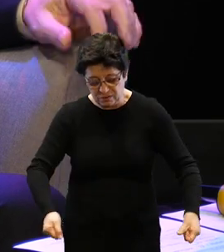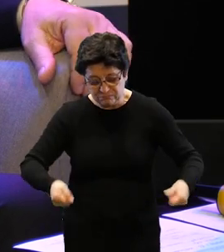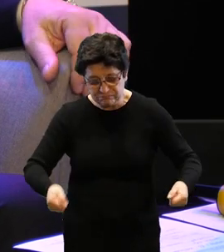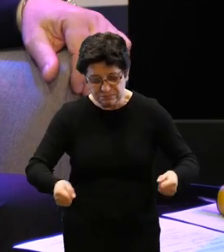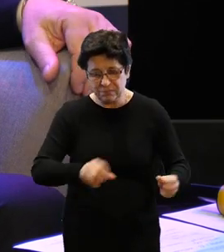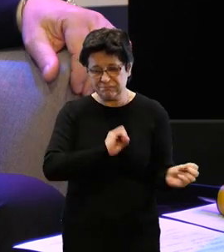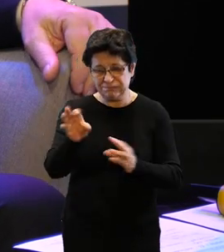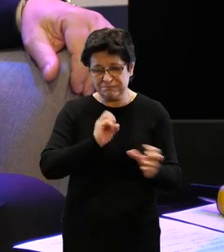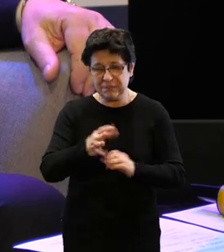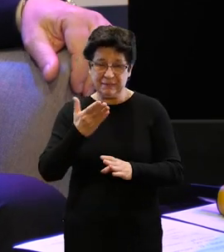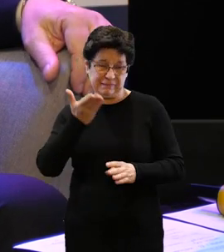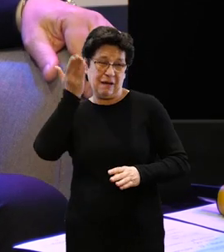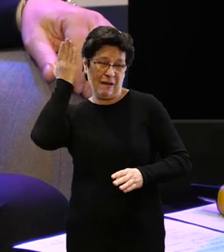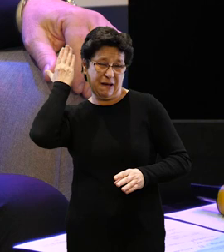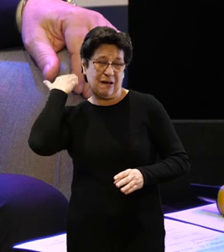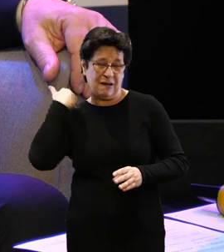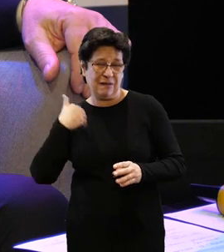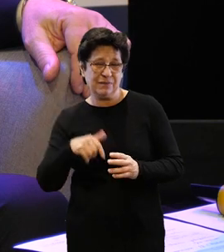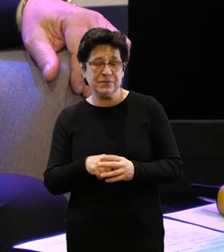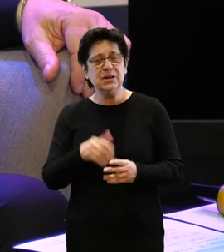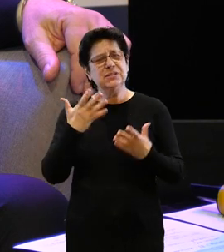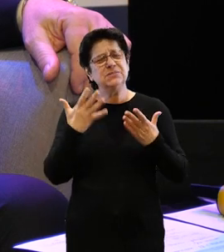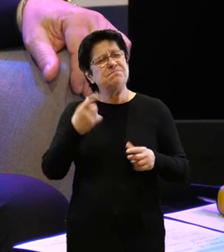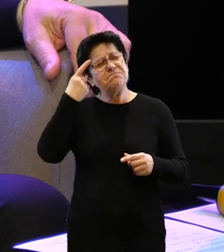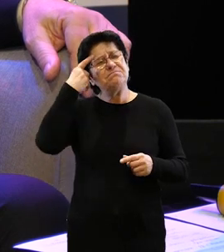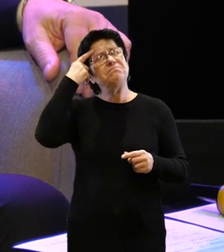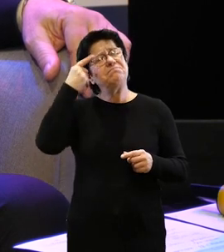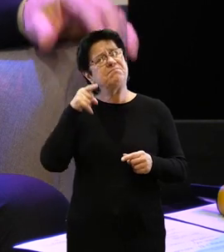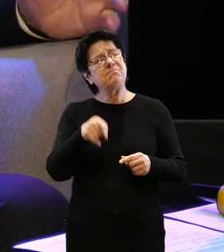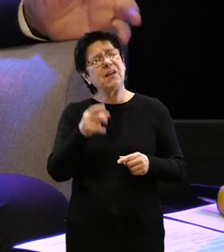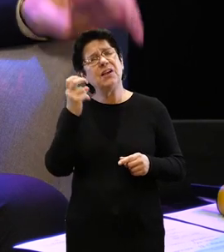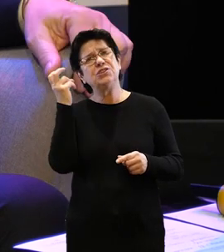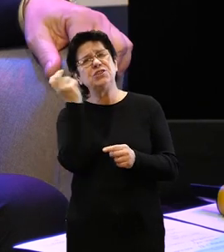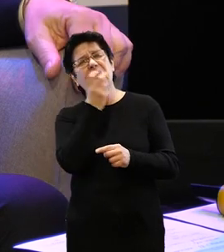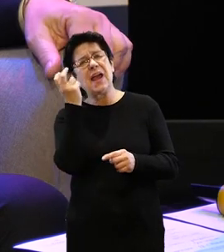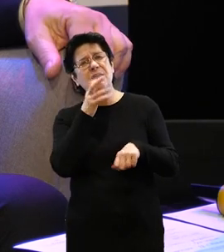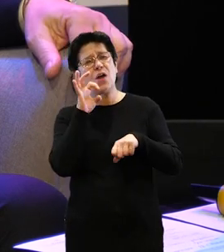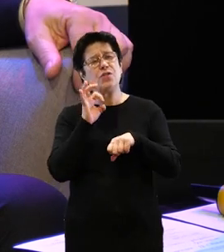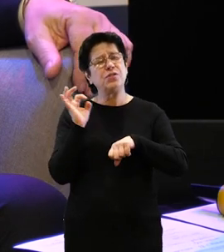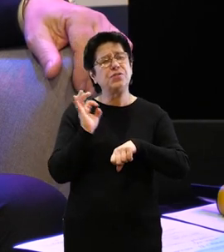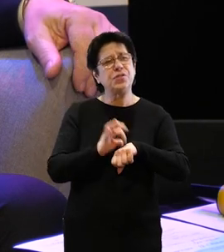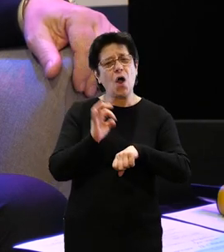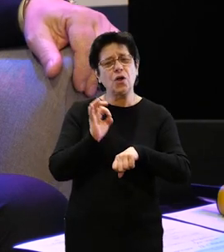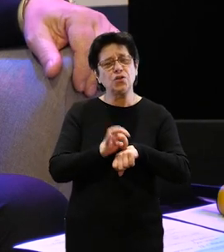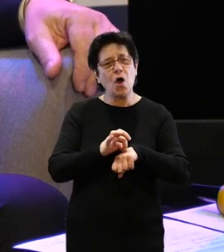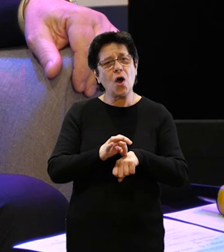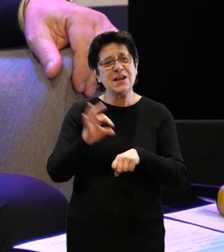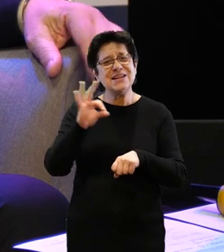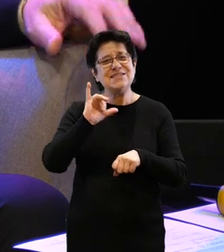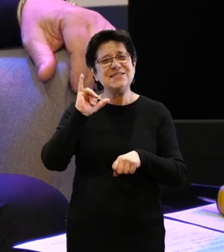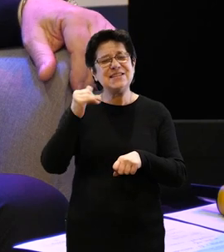całkowicie wystarczyło chciałem też wspomnieć o bardzo ciekawym doktor simor stel miał syna